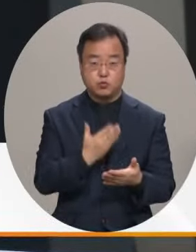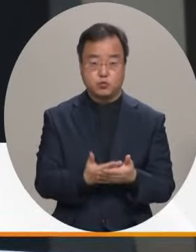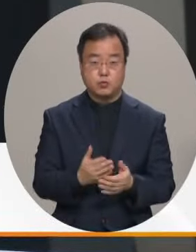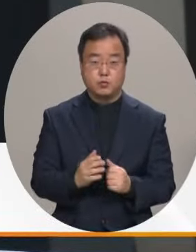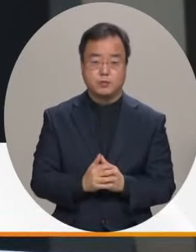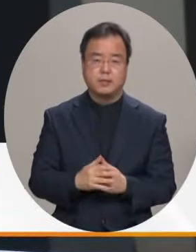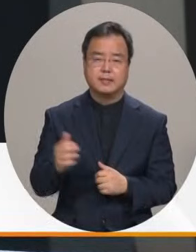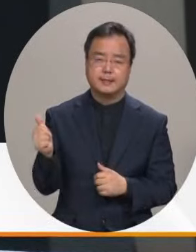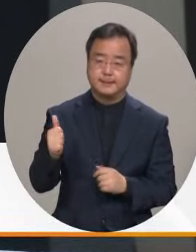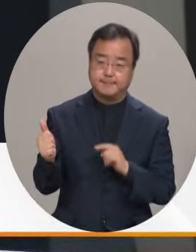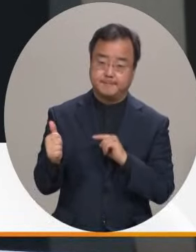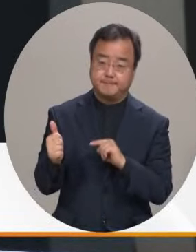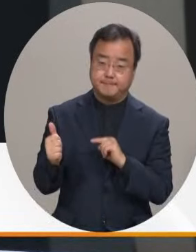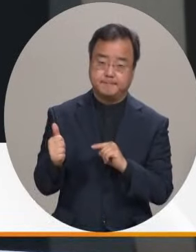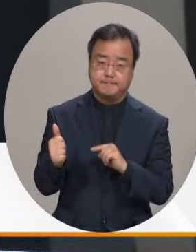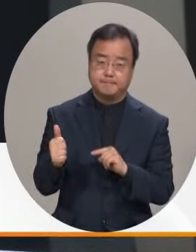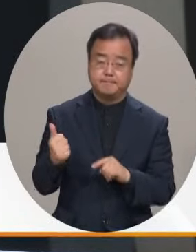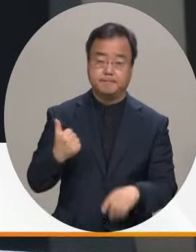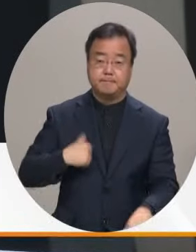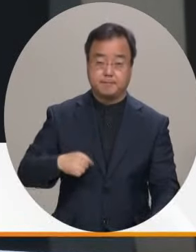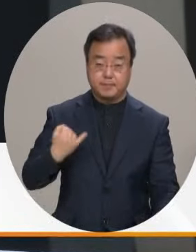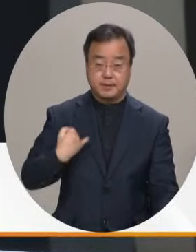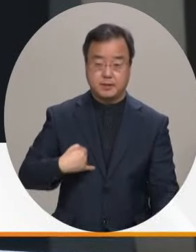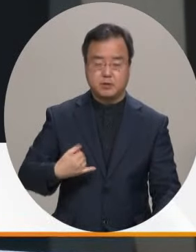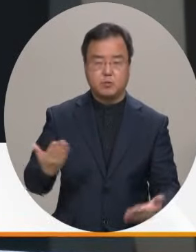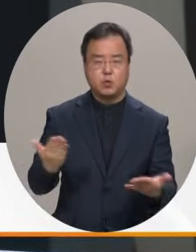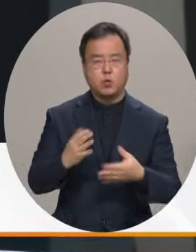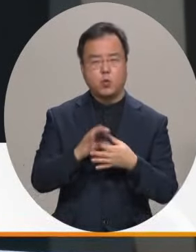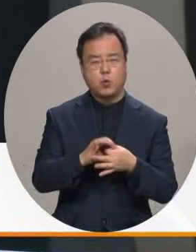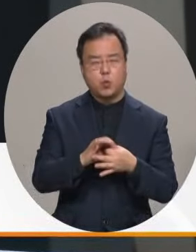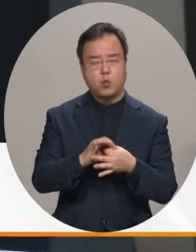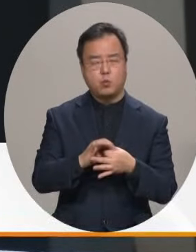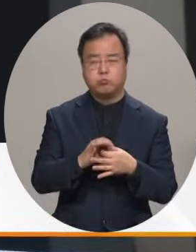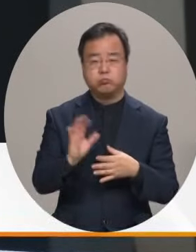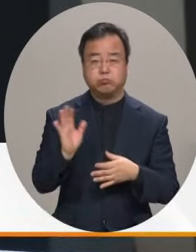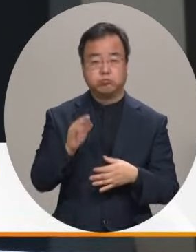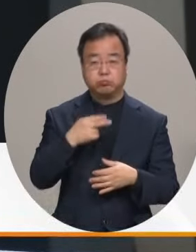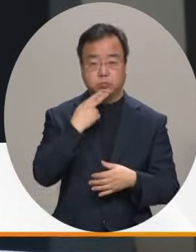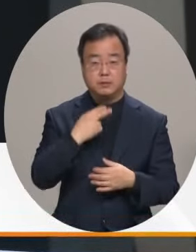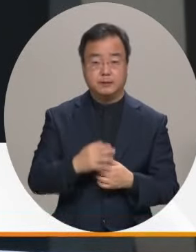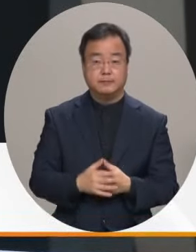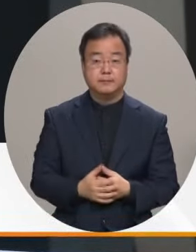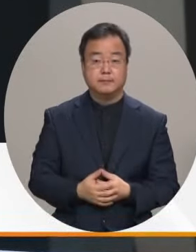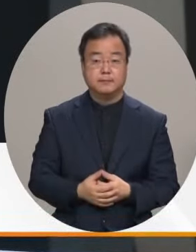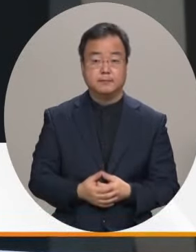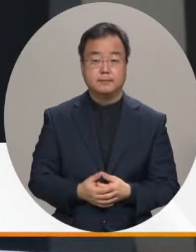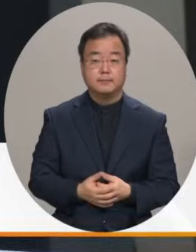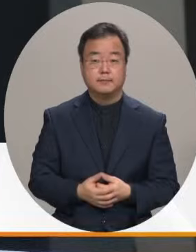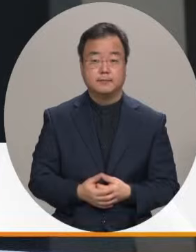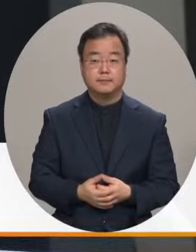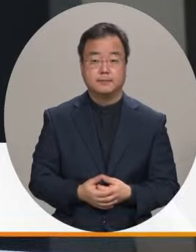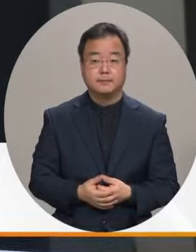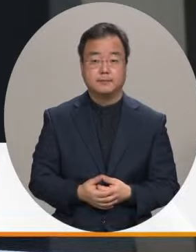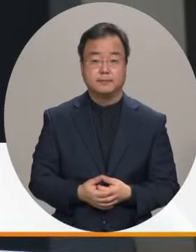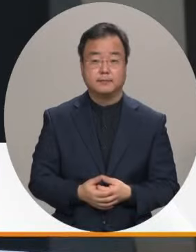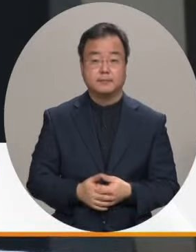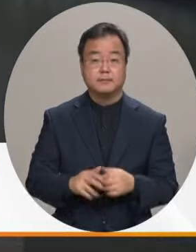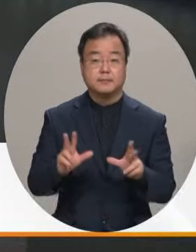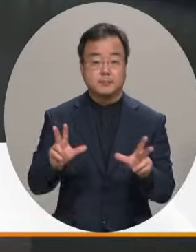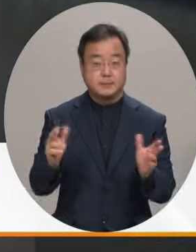반면 남성의 경우는 자녀와 고용률의 관계는 아무런 연관도 나타나고 있지 않습니다네